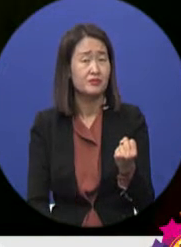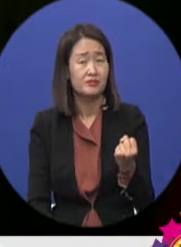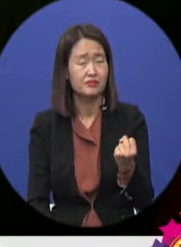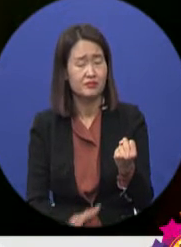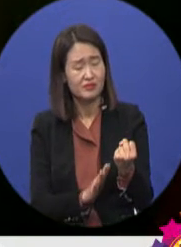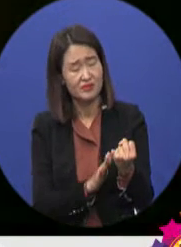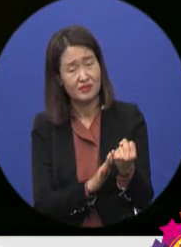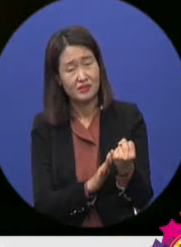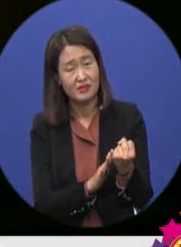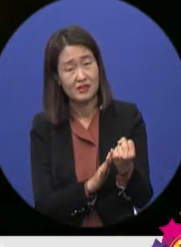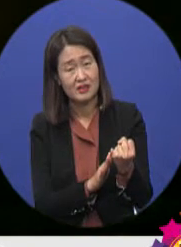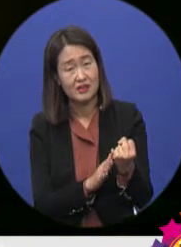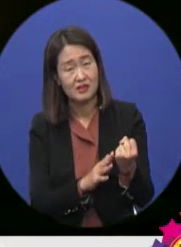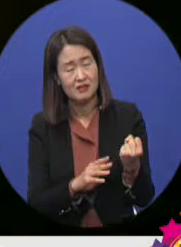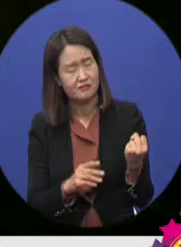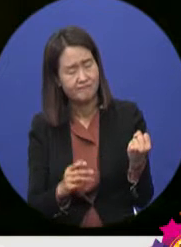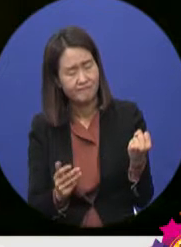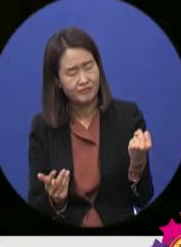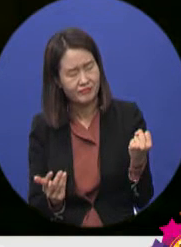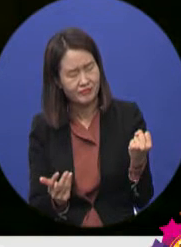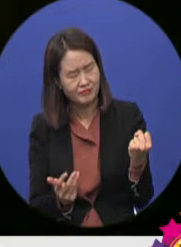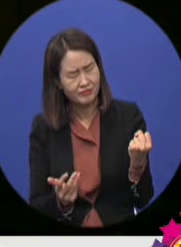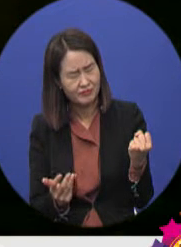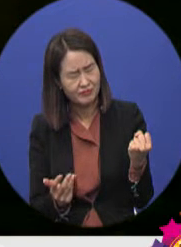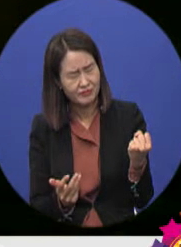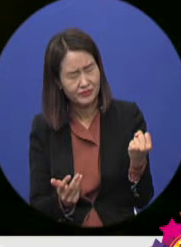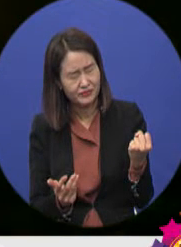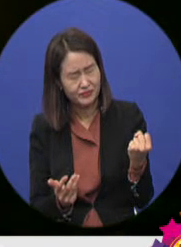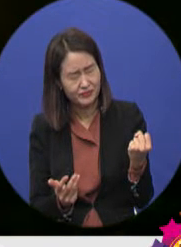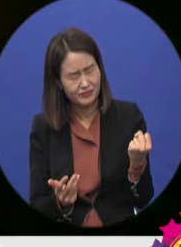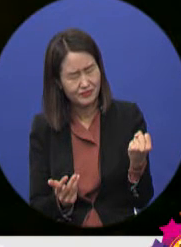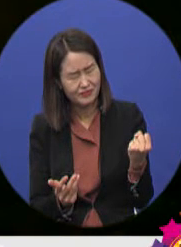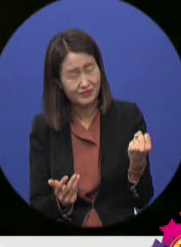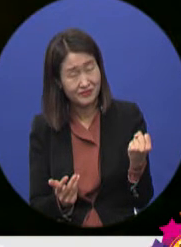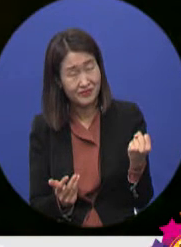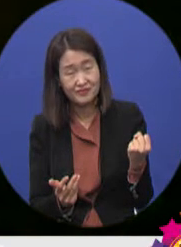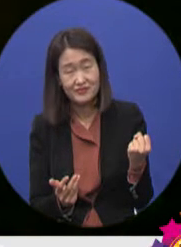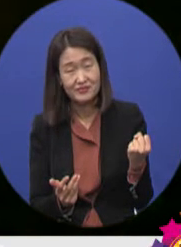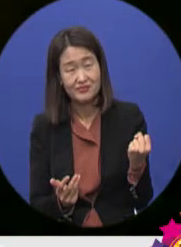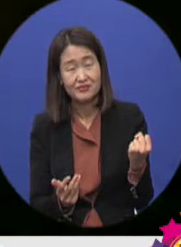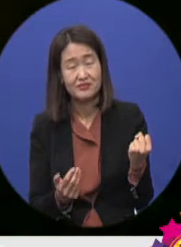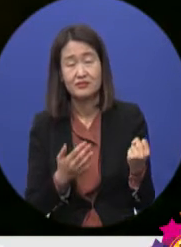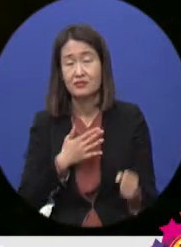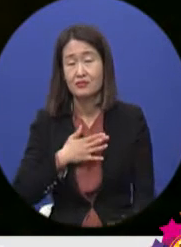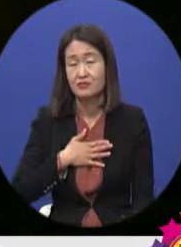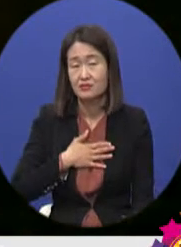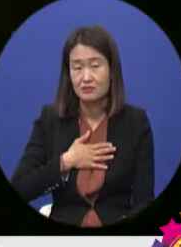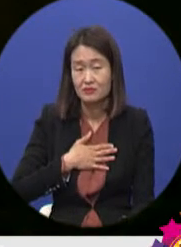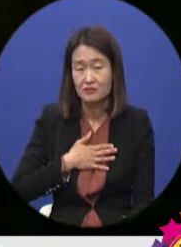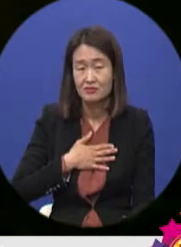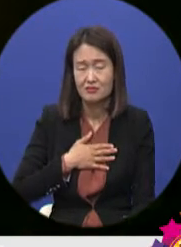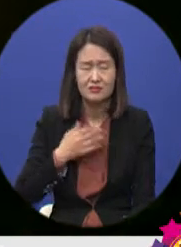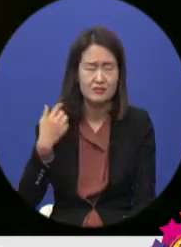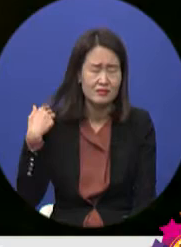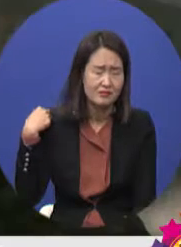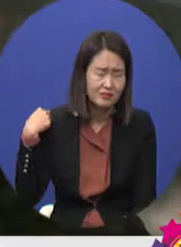많아서 돈이 아픕니다.